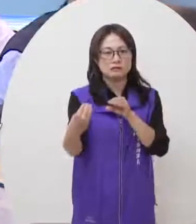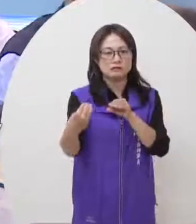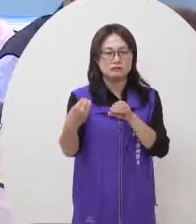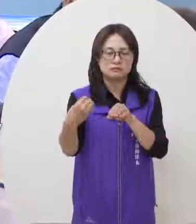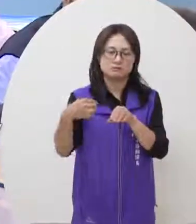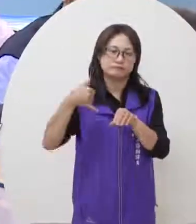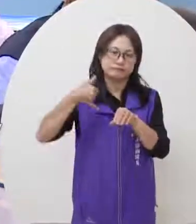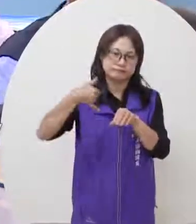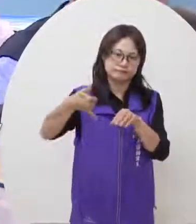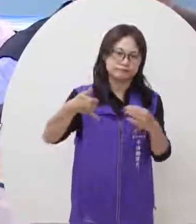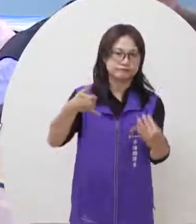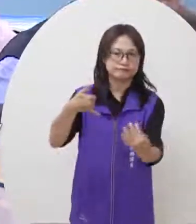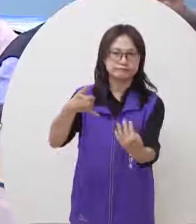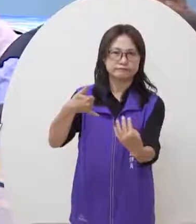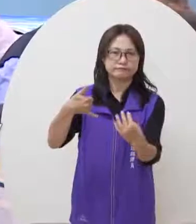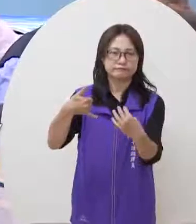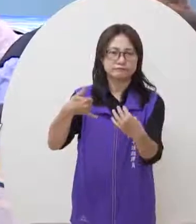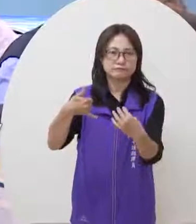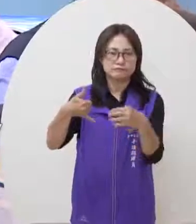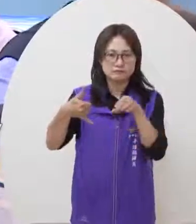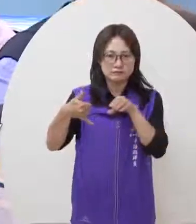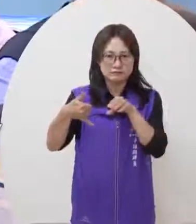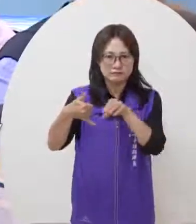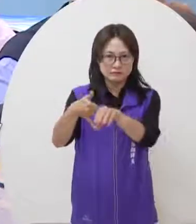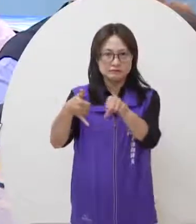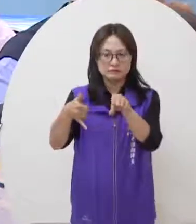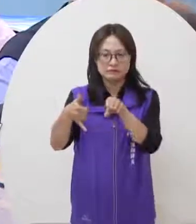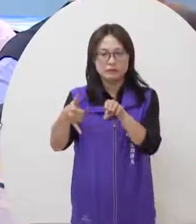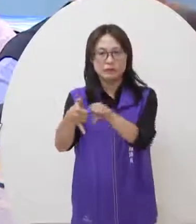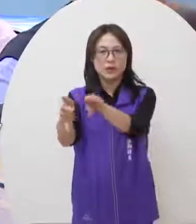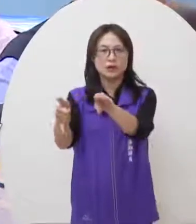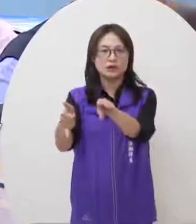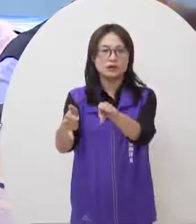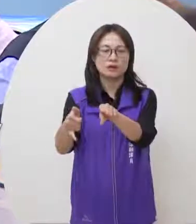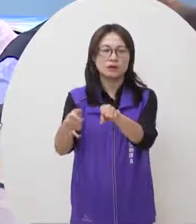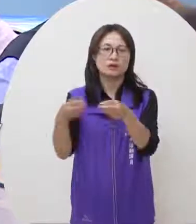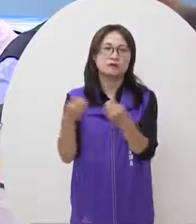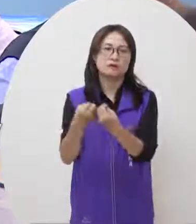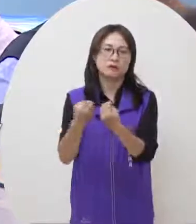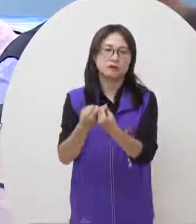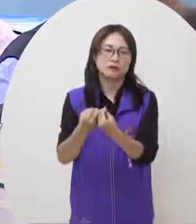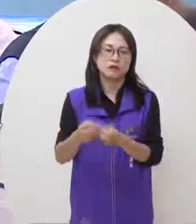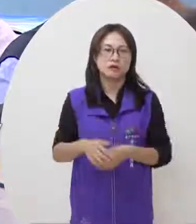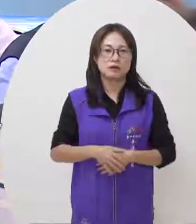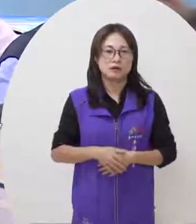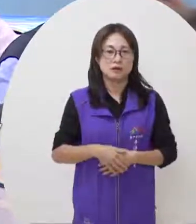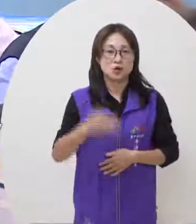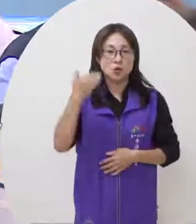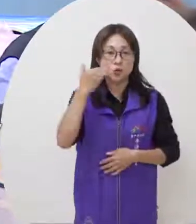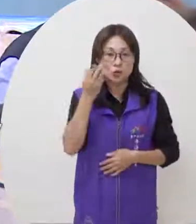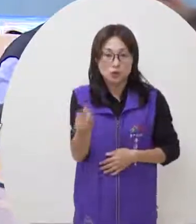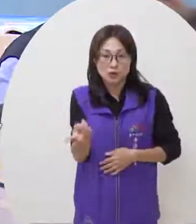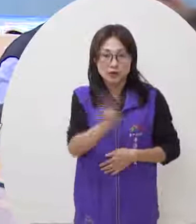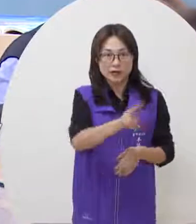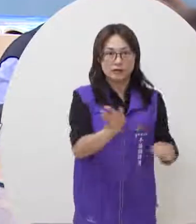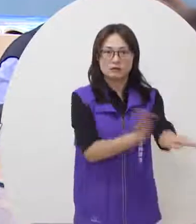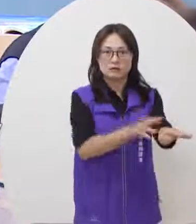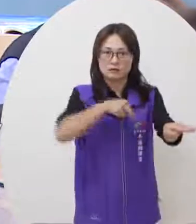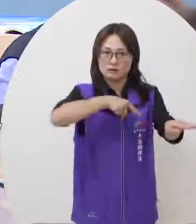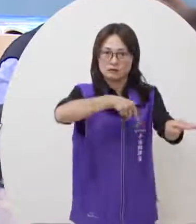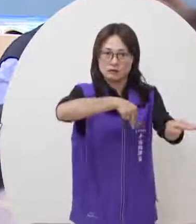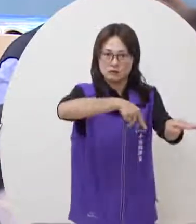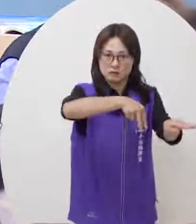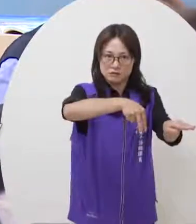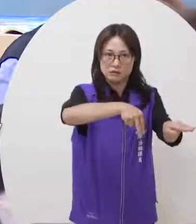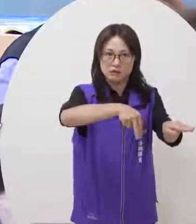你在走路的时候，车子你跟车子对冲的时候，大家都会注意。这样